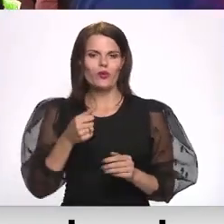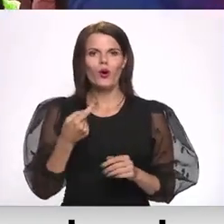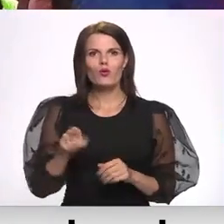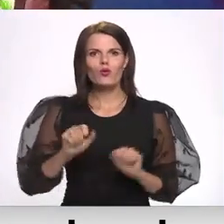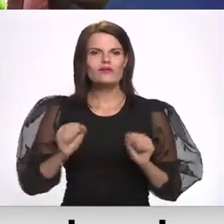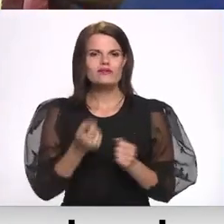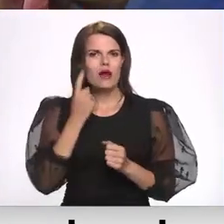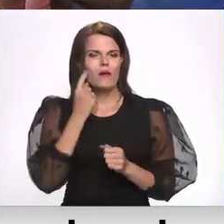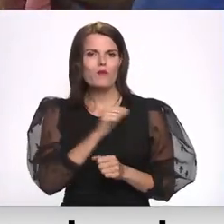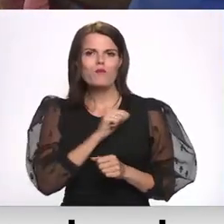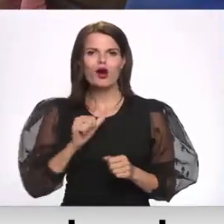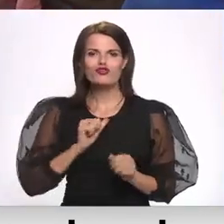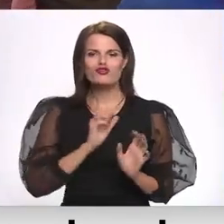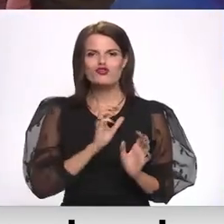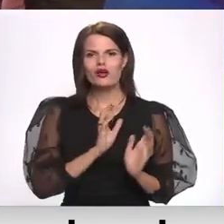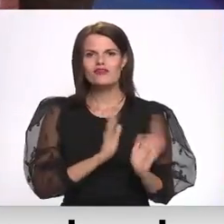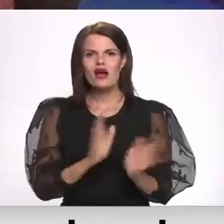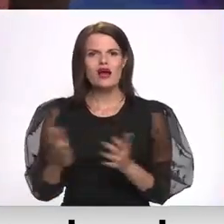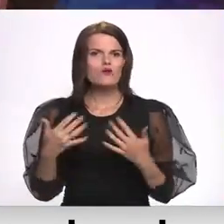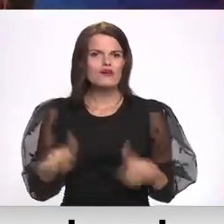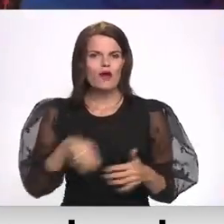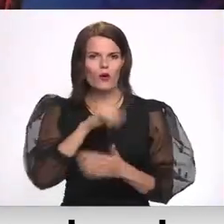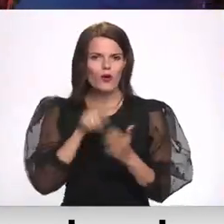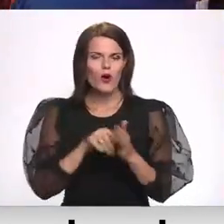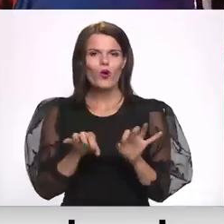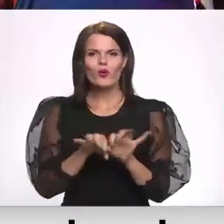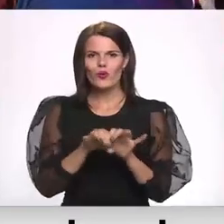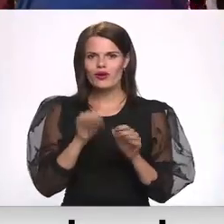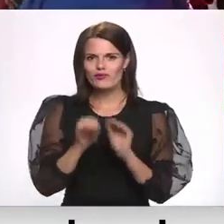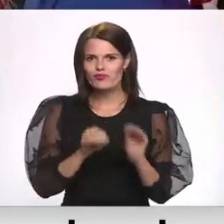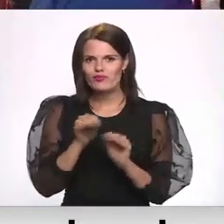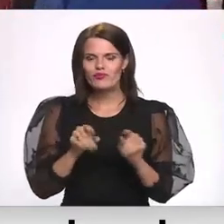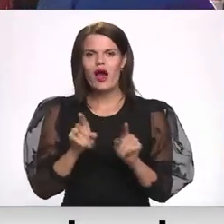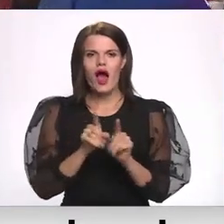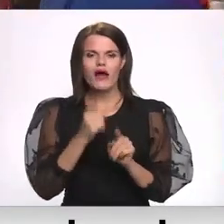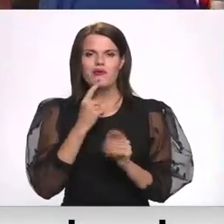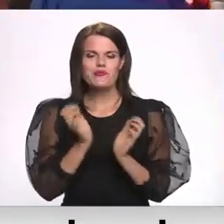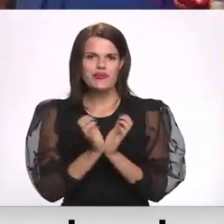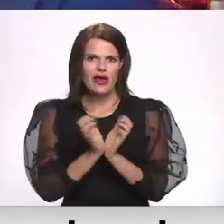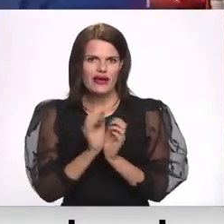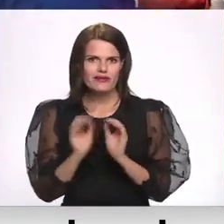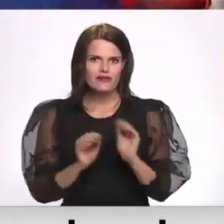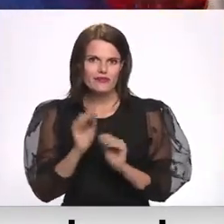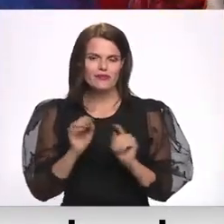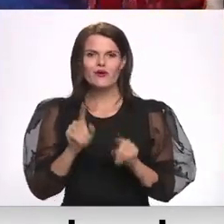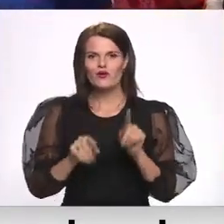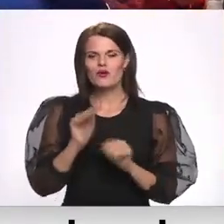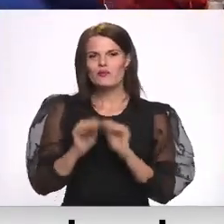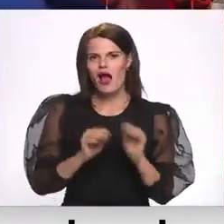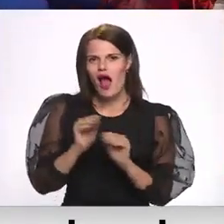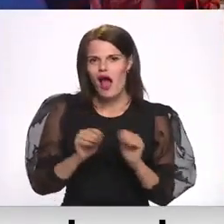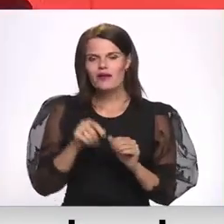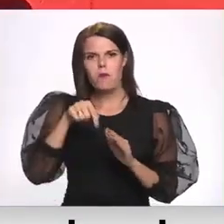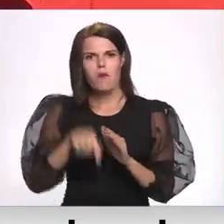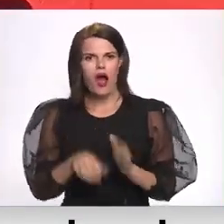sarūpējuši ziemai paši? Ir gurķīši sarūpēti un arī kaut kāds bietītis. Nu, šis tas marinēts, šis